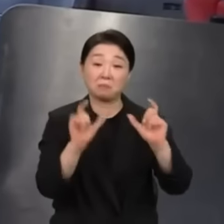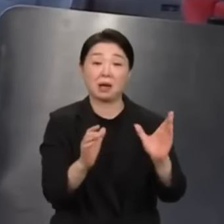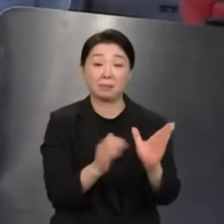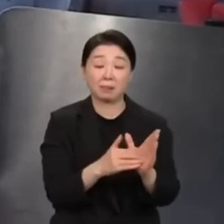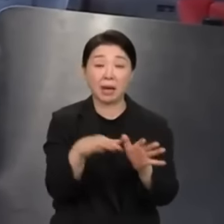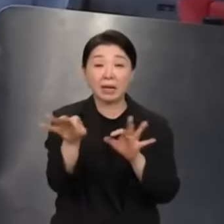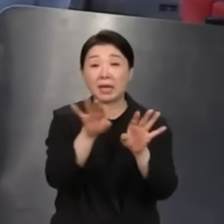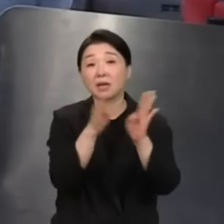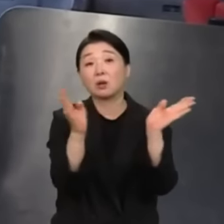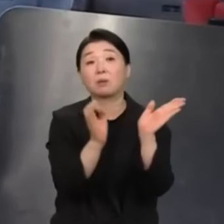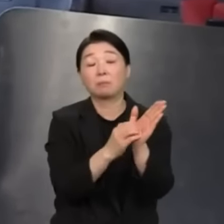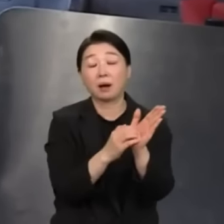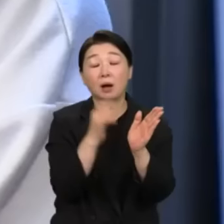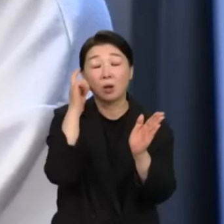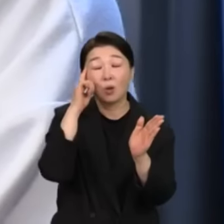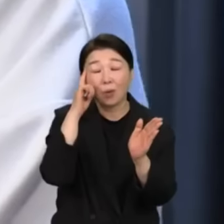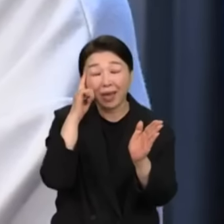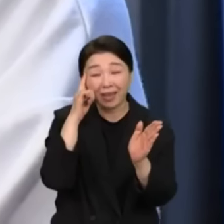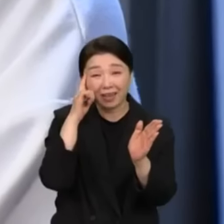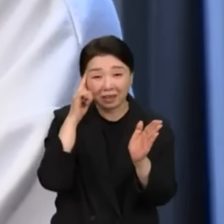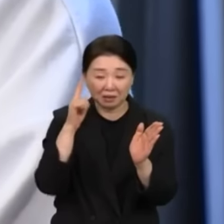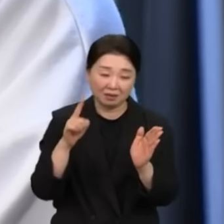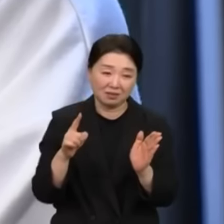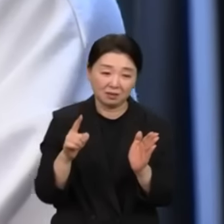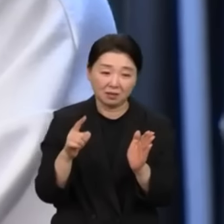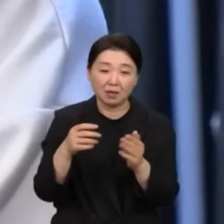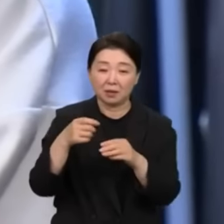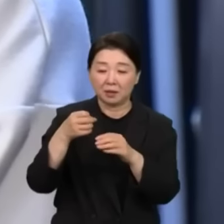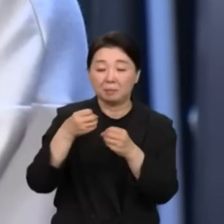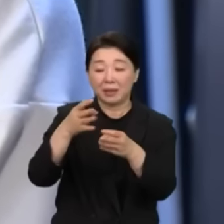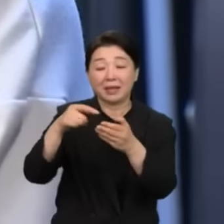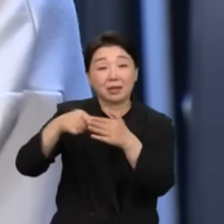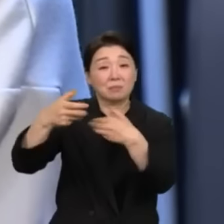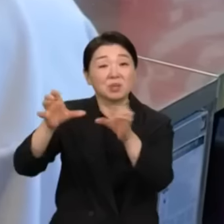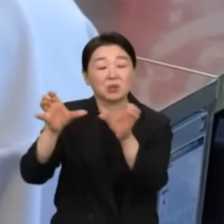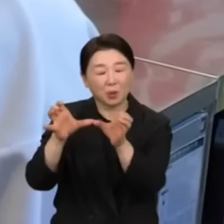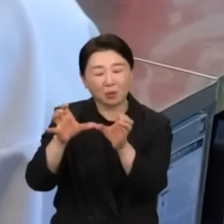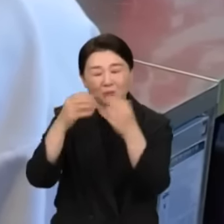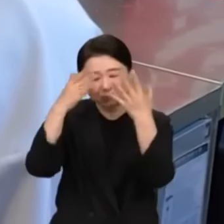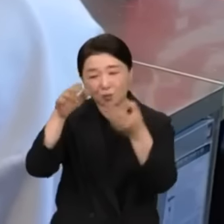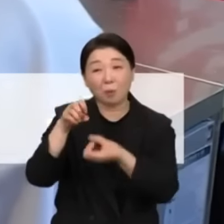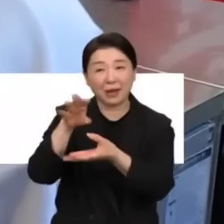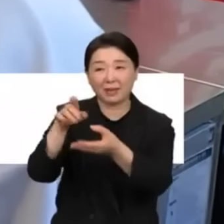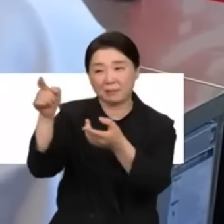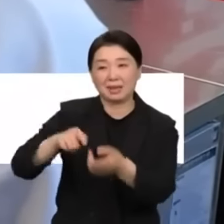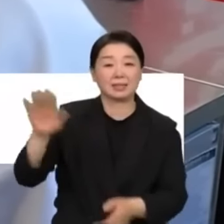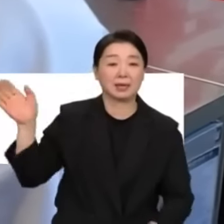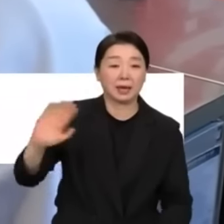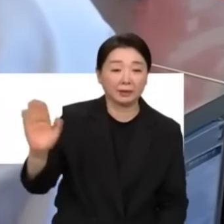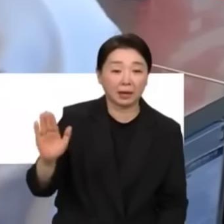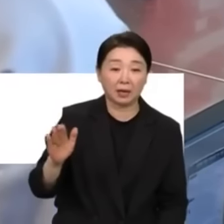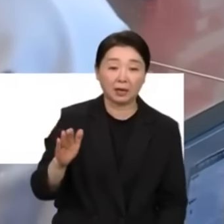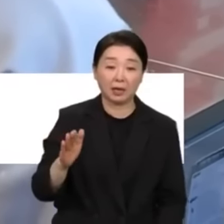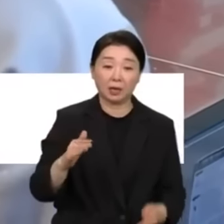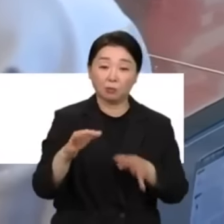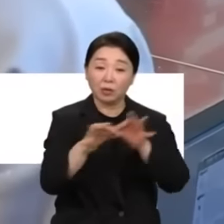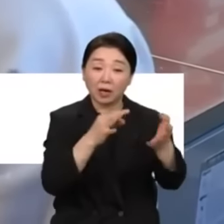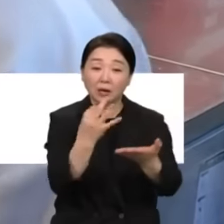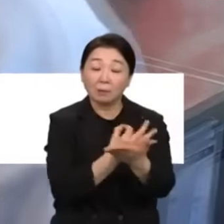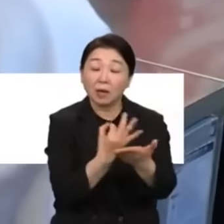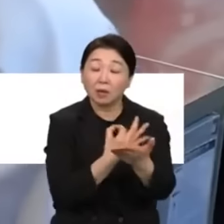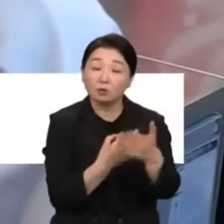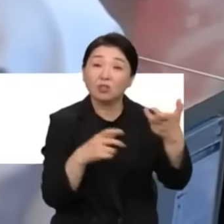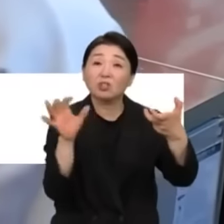문은 열었지만 배민원 무료 배달 주문은 받지 않기로 한 겁니다. 가게 매출에 배민원 매출이 거의 한 70%